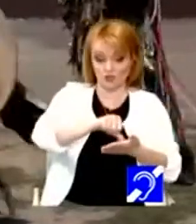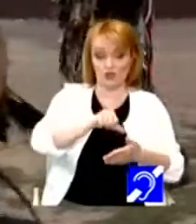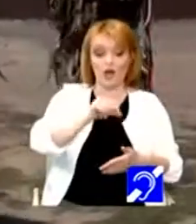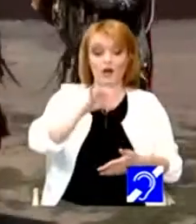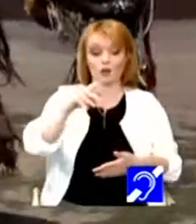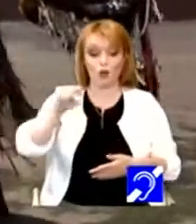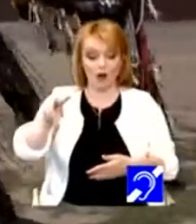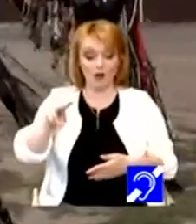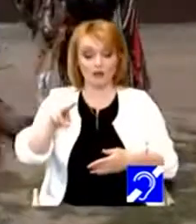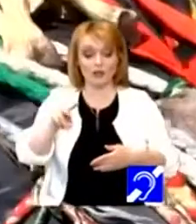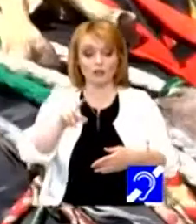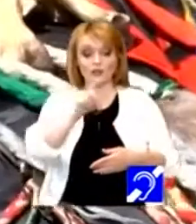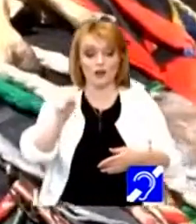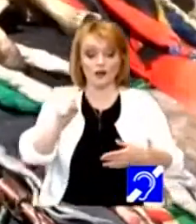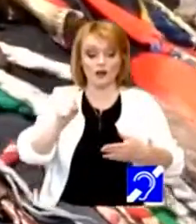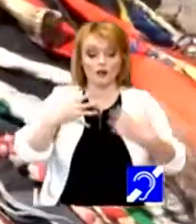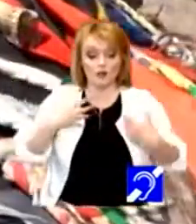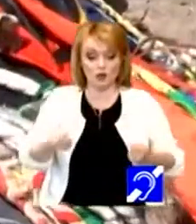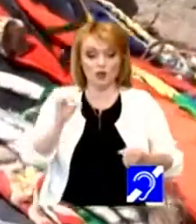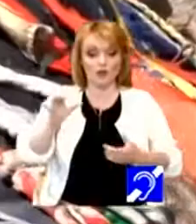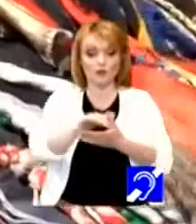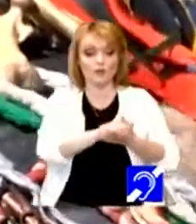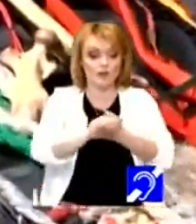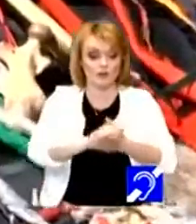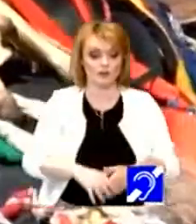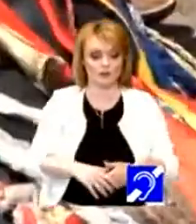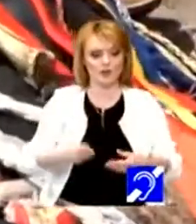pentru sănătate și pace.